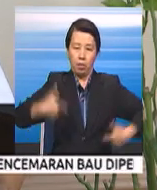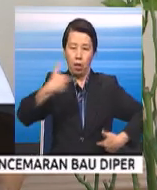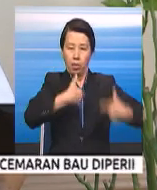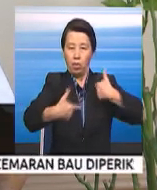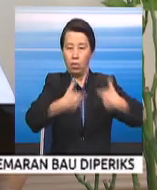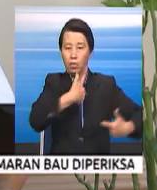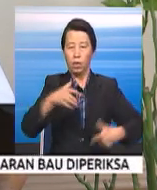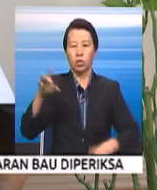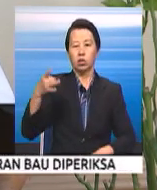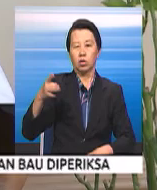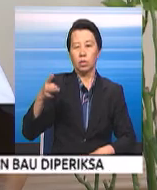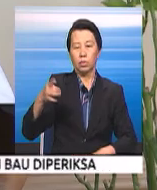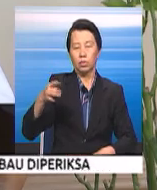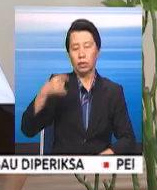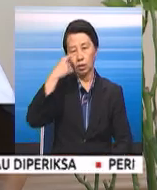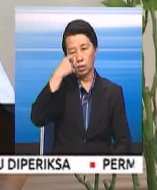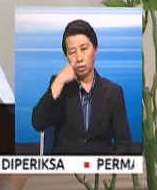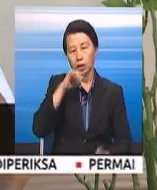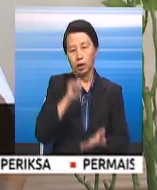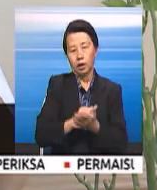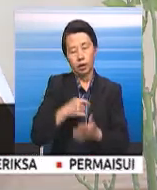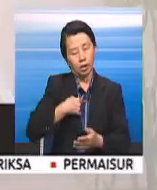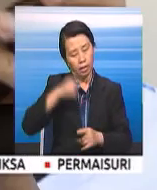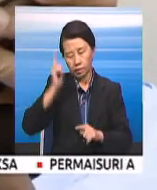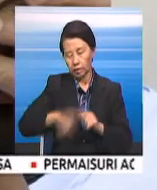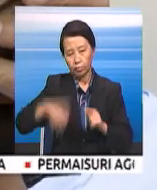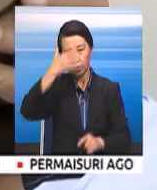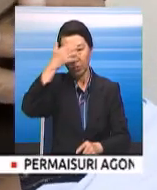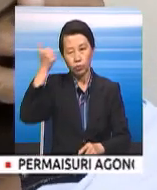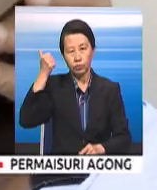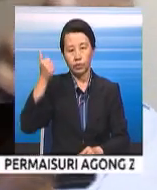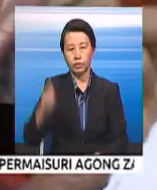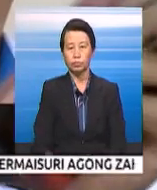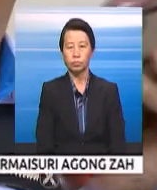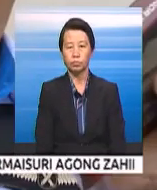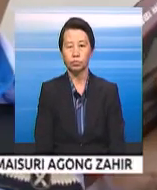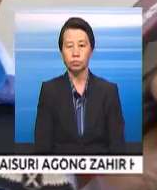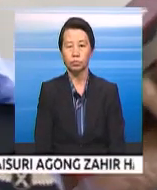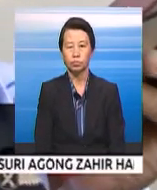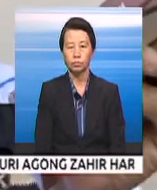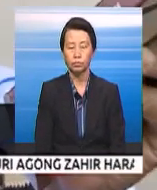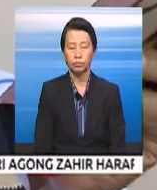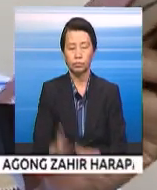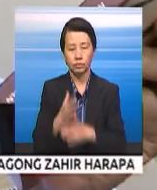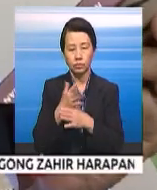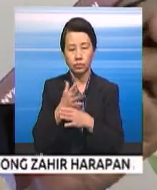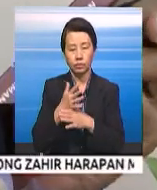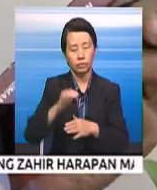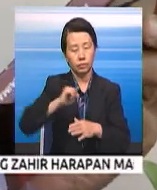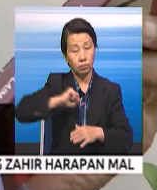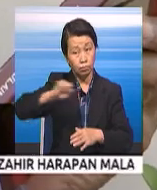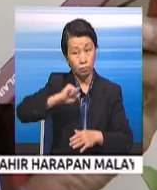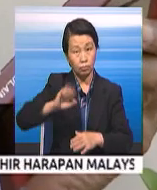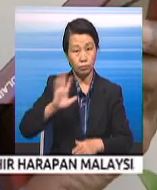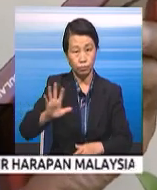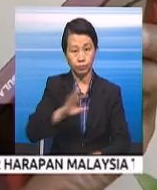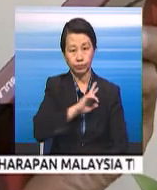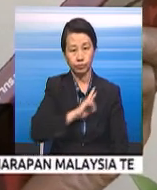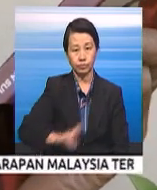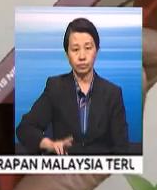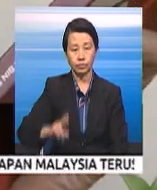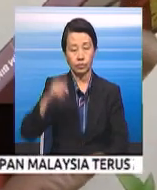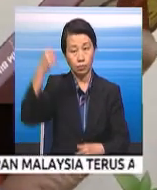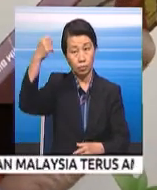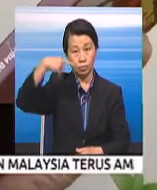Itu peristiwa yang tak boleh saya lupa lah. Sebab... Berkongsi kisah perjuangan, Meja Bersara Nur Ibrahim